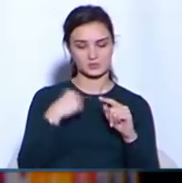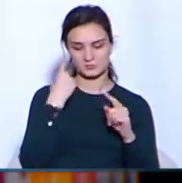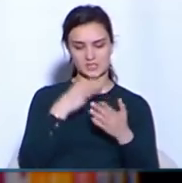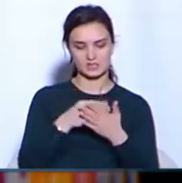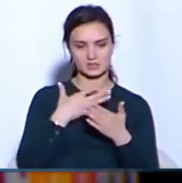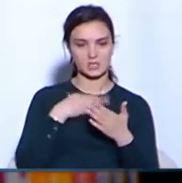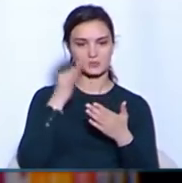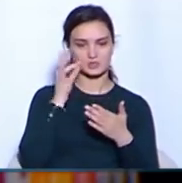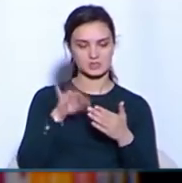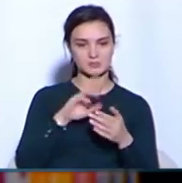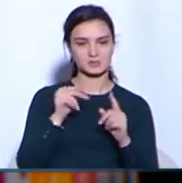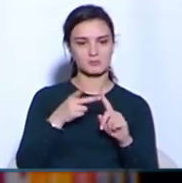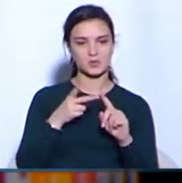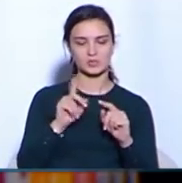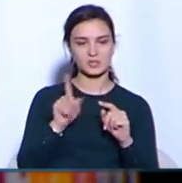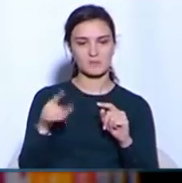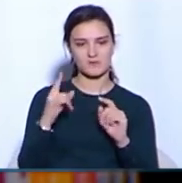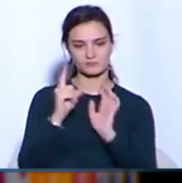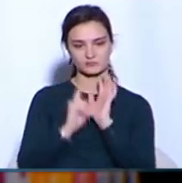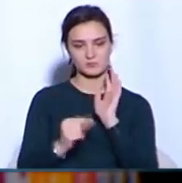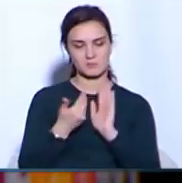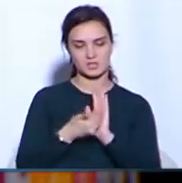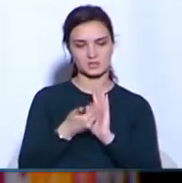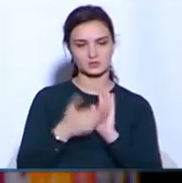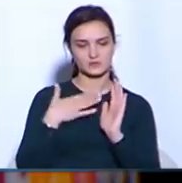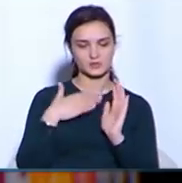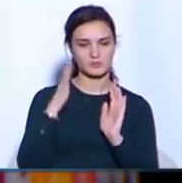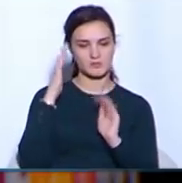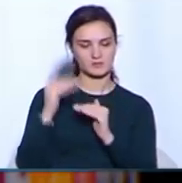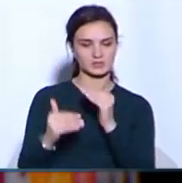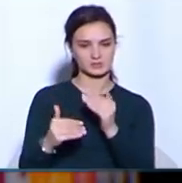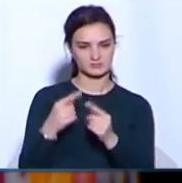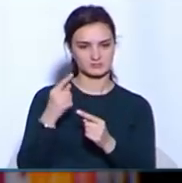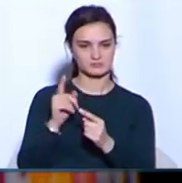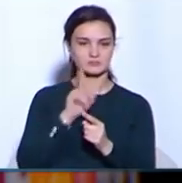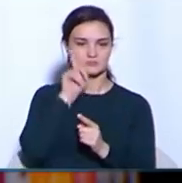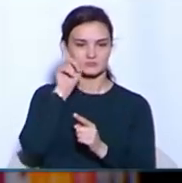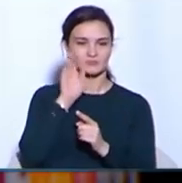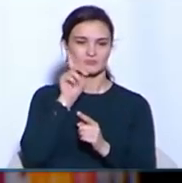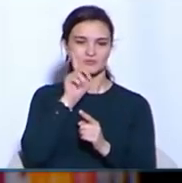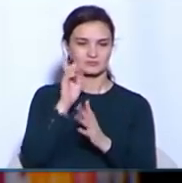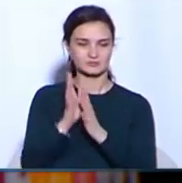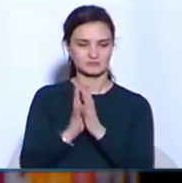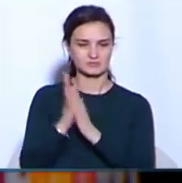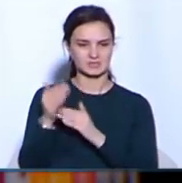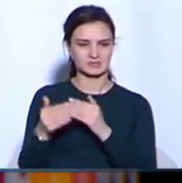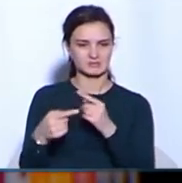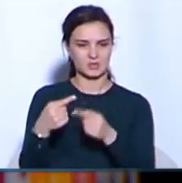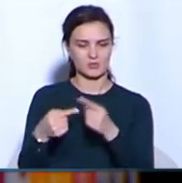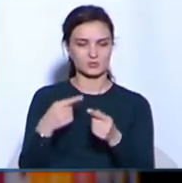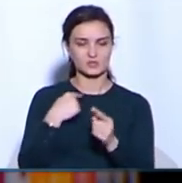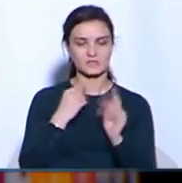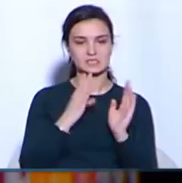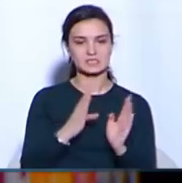პირადი გამოცდილება და მეორის მხრივ ეს არის მაგალითი ჩვენი მომავალი თაობისთვის. ამიტომ ჩვენი ქცევა და ჩვენი